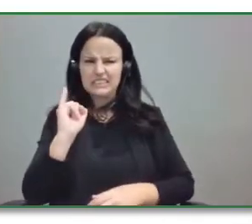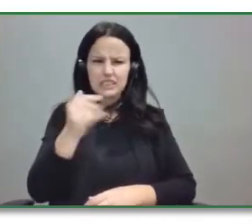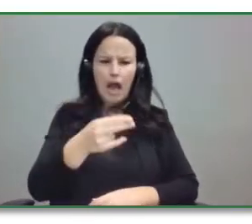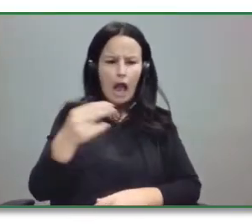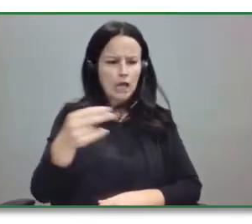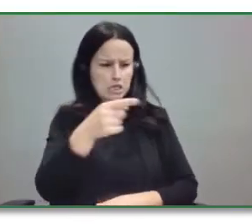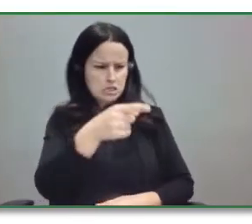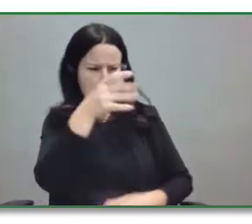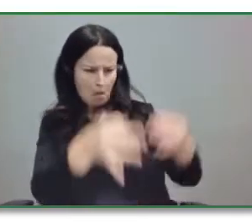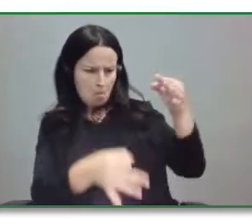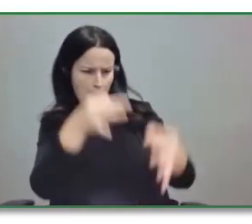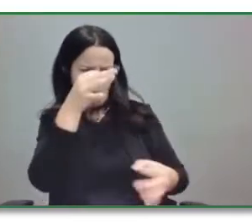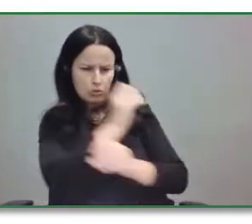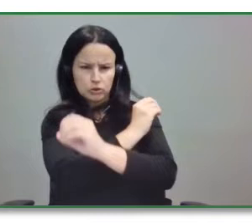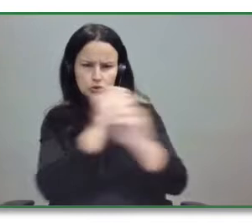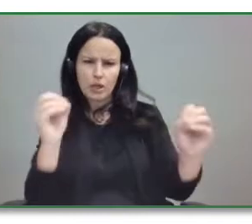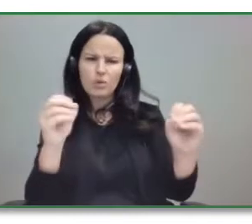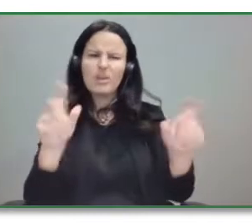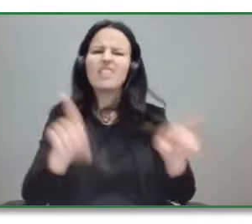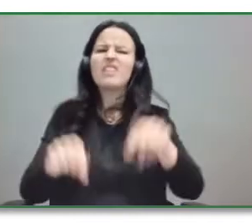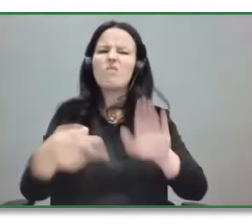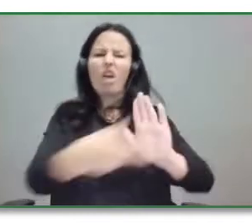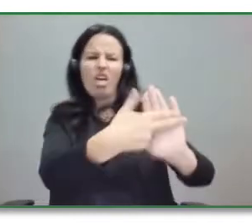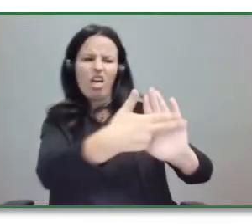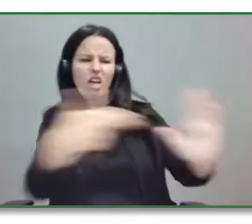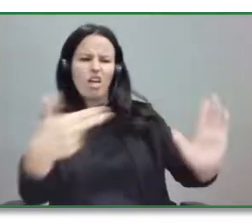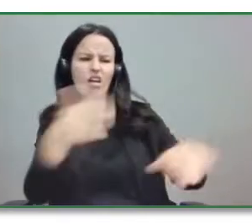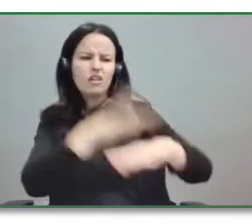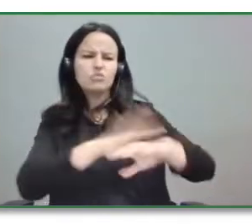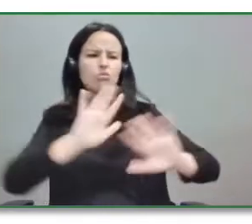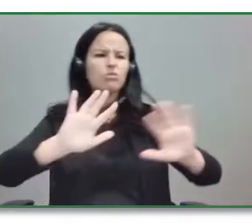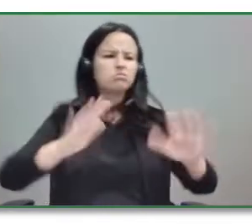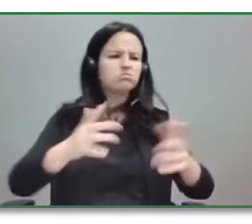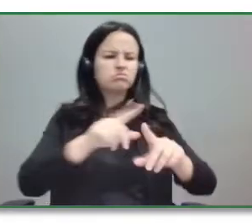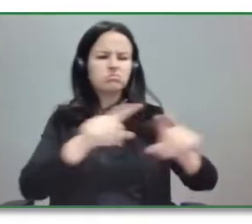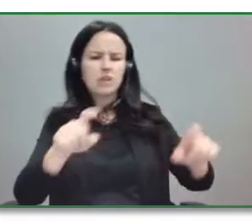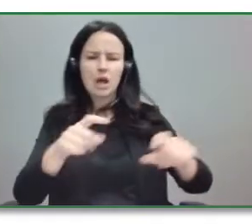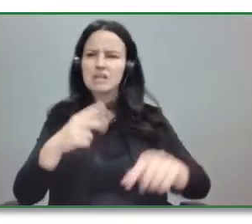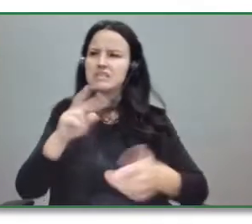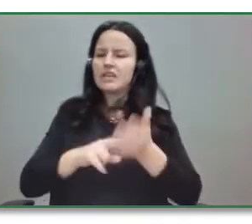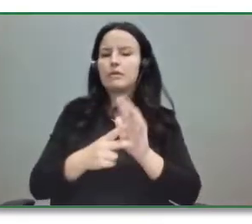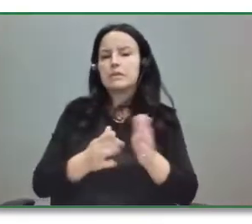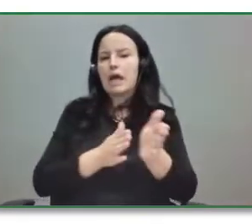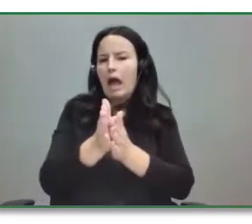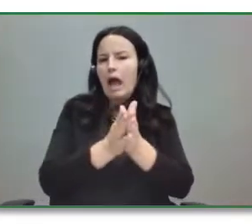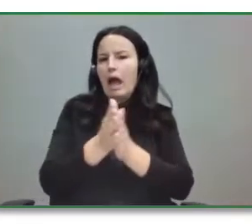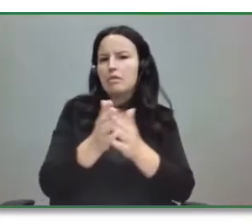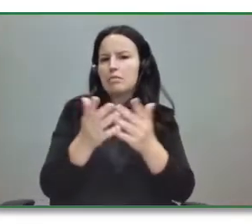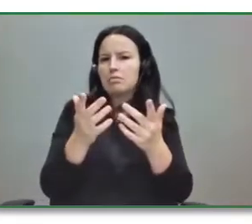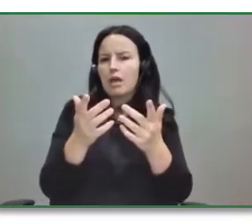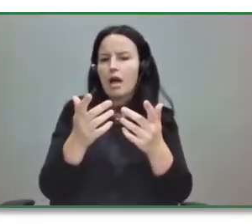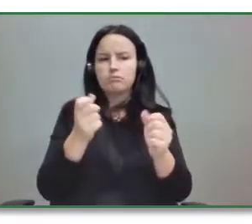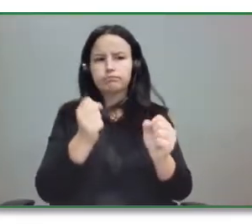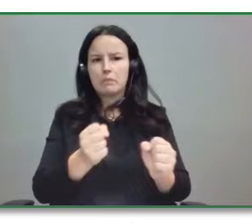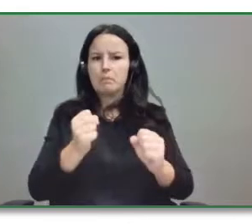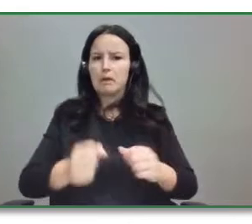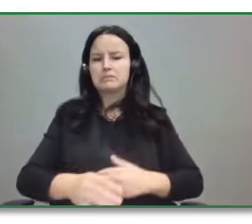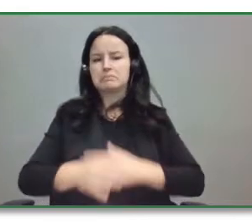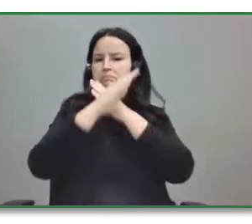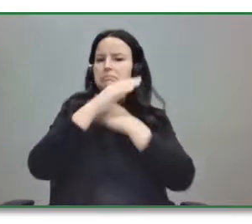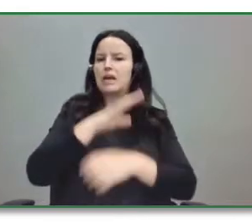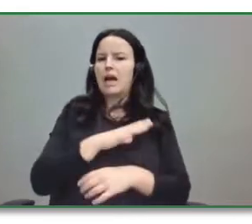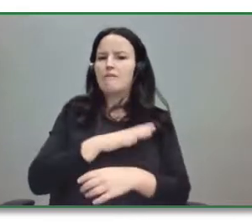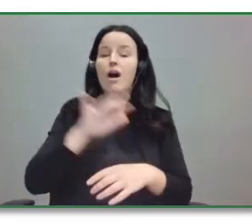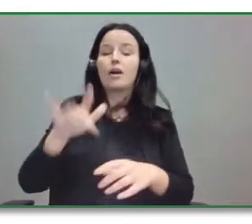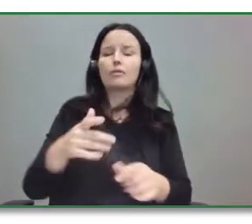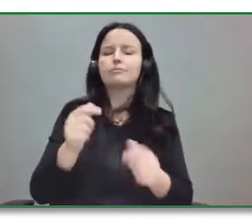handicaps. Les idées préconçues sur nos capacités, nos intérêts deviennent souvent un obstacle. Par exemple, il y a plusieurs années,